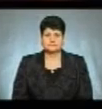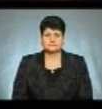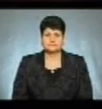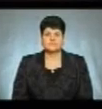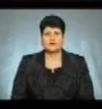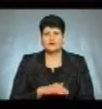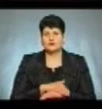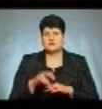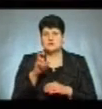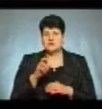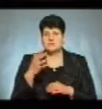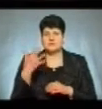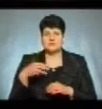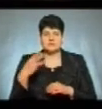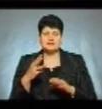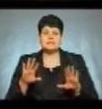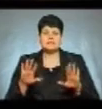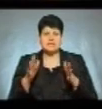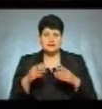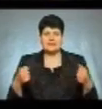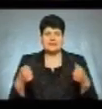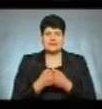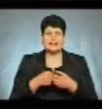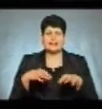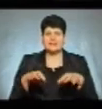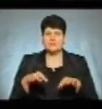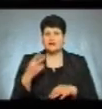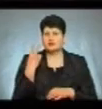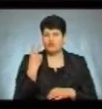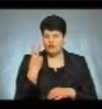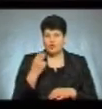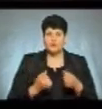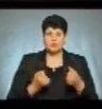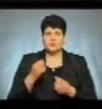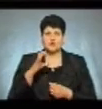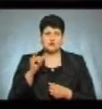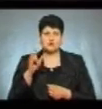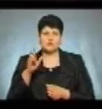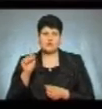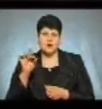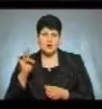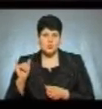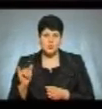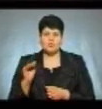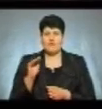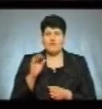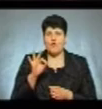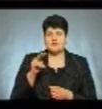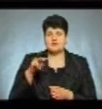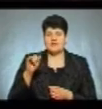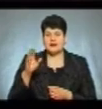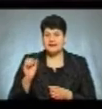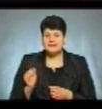По вулиці Бережанська, 53, сталося ДТП за участю двох автомобілів, саме «Субару» і «Фольксваген». За